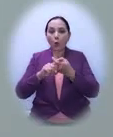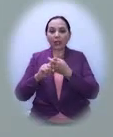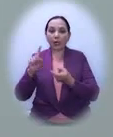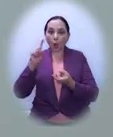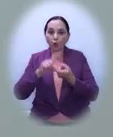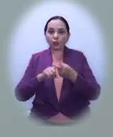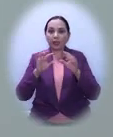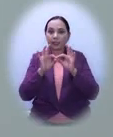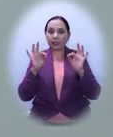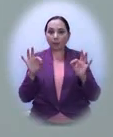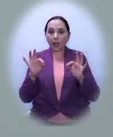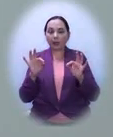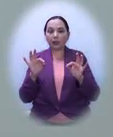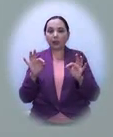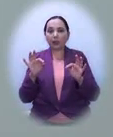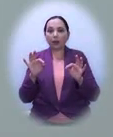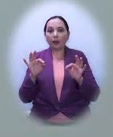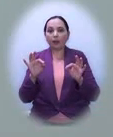qo'shilishi, simlarning